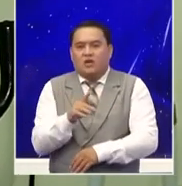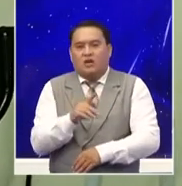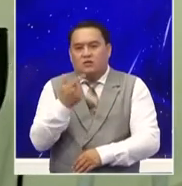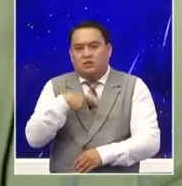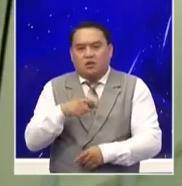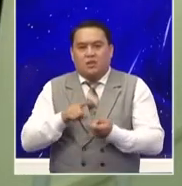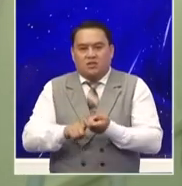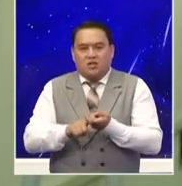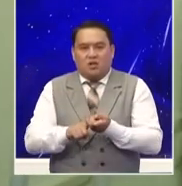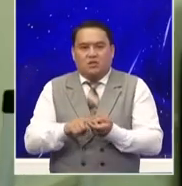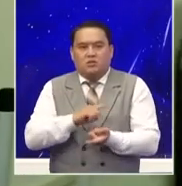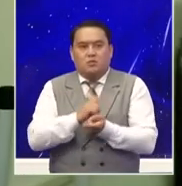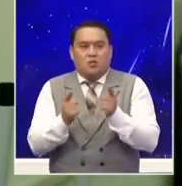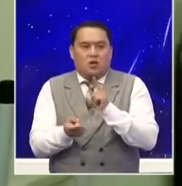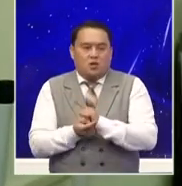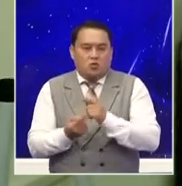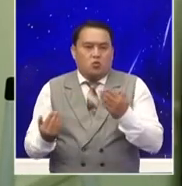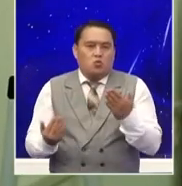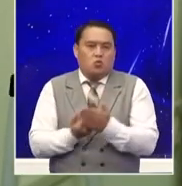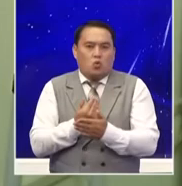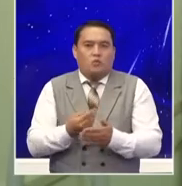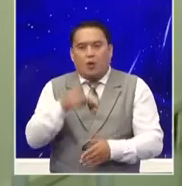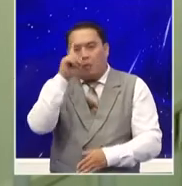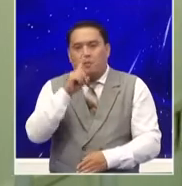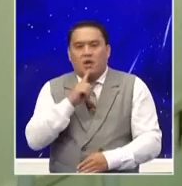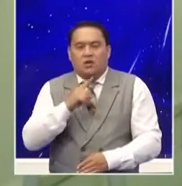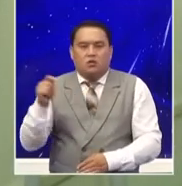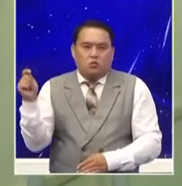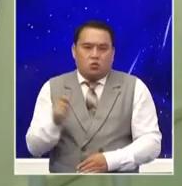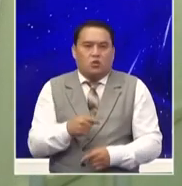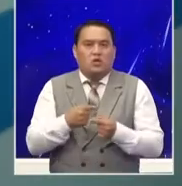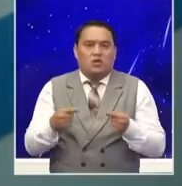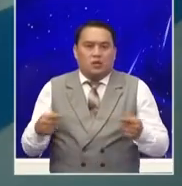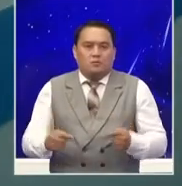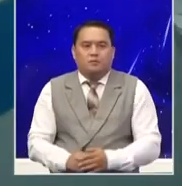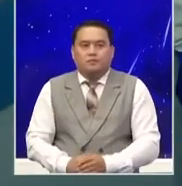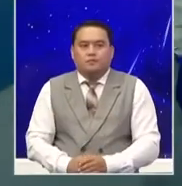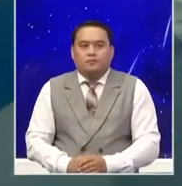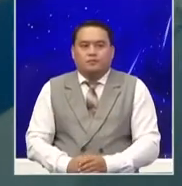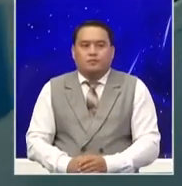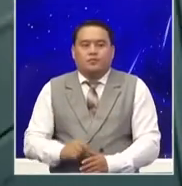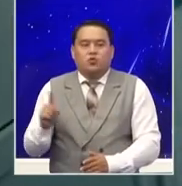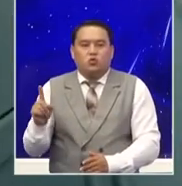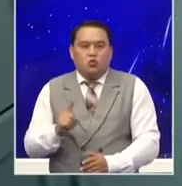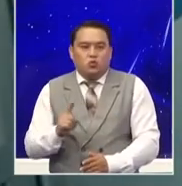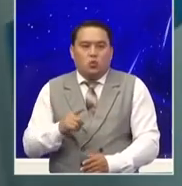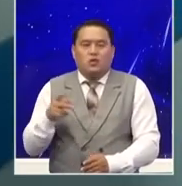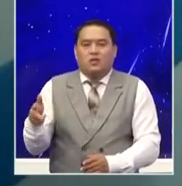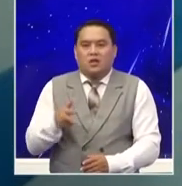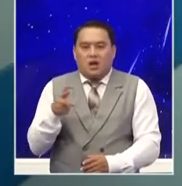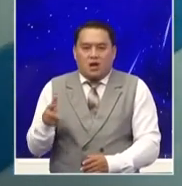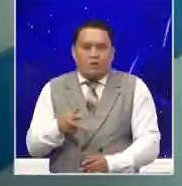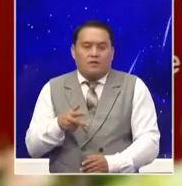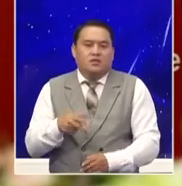сами заражались. На смену, снова оторвавшись от семьи на месяцы, приходили другие медики. Следует отметить, что на днях в эфир телеканала